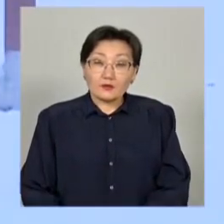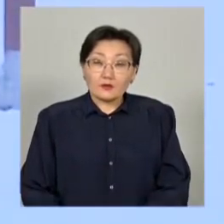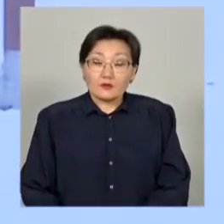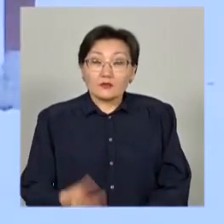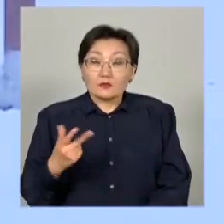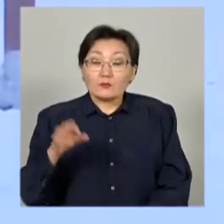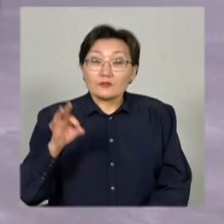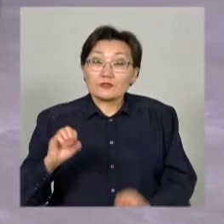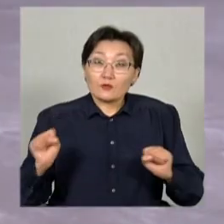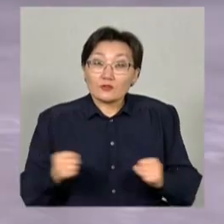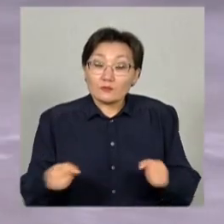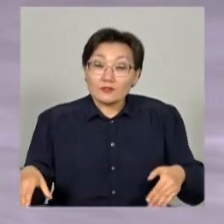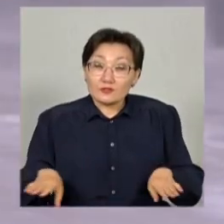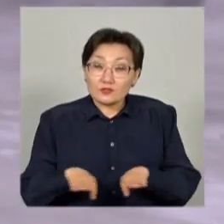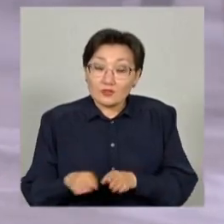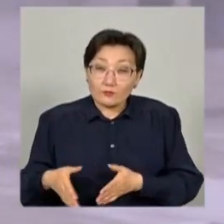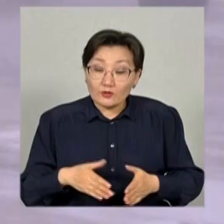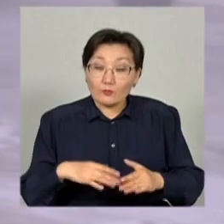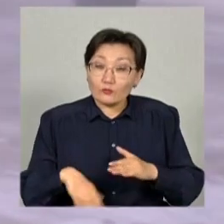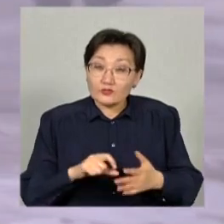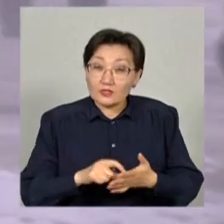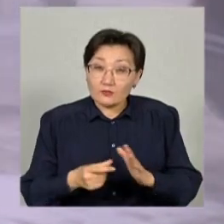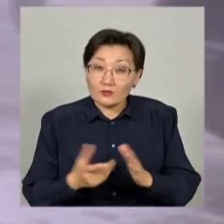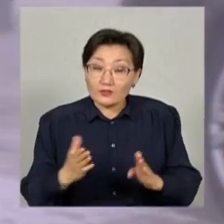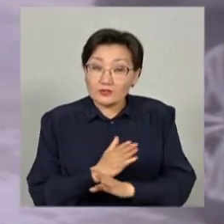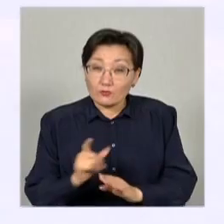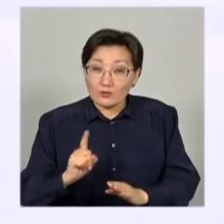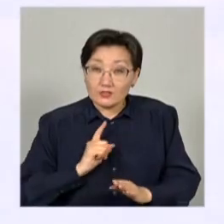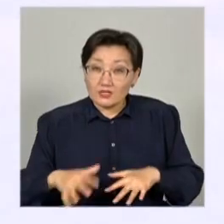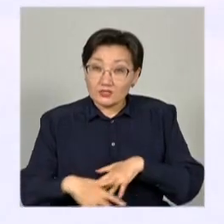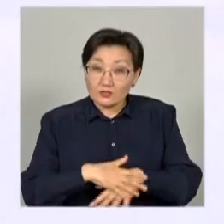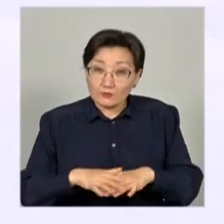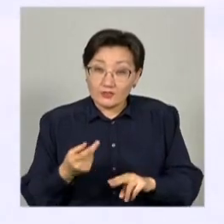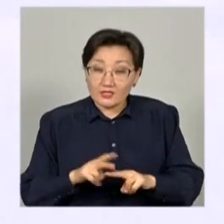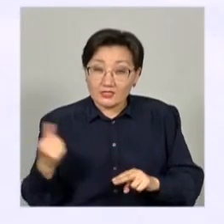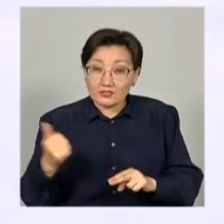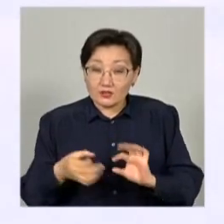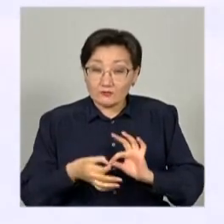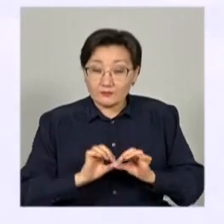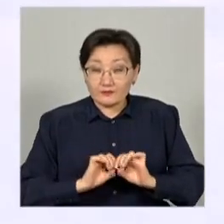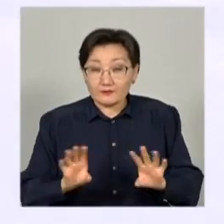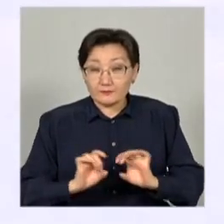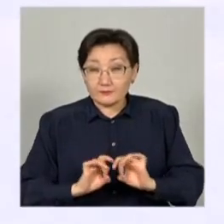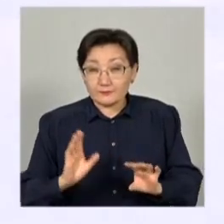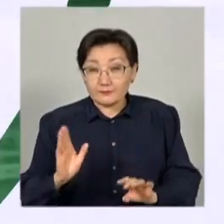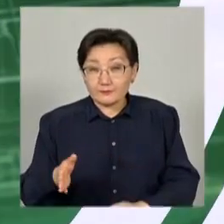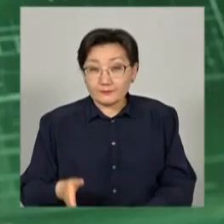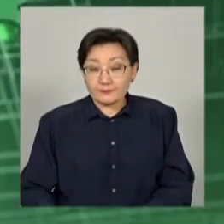30-градусные морозы, закрытые дороги и пустые классы. Какая погода ждет казахстанцев на этой неделе, расскажу я, Даля Насипова.